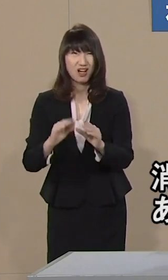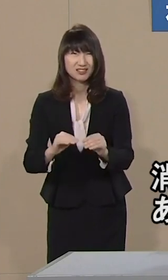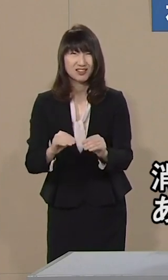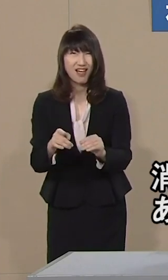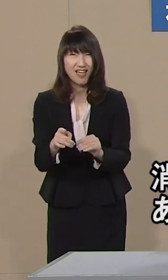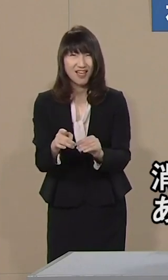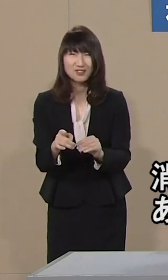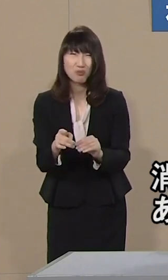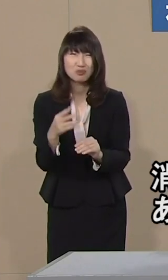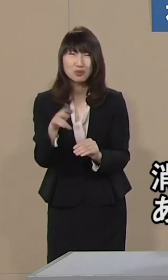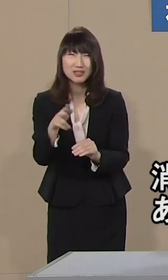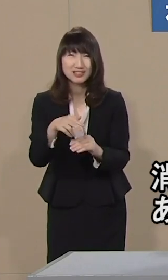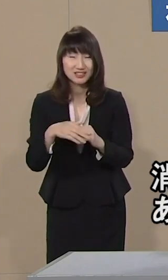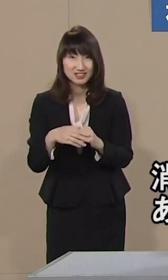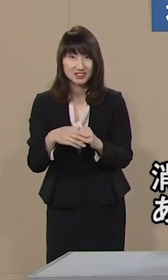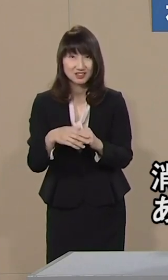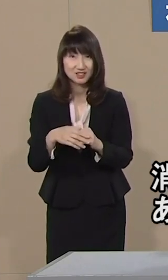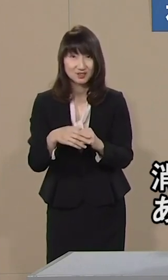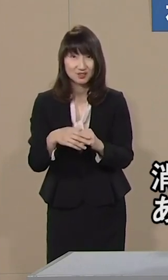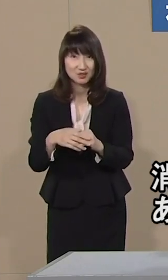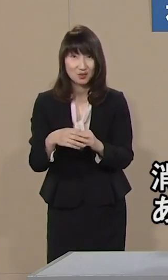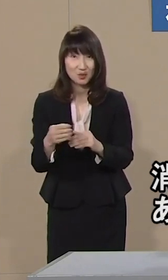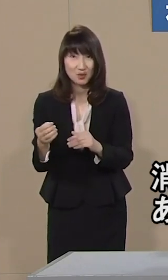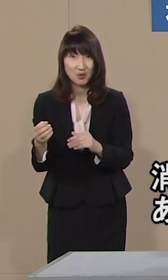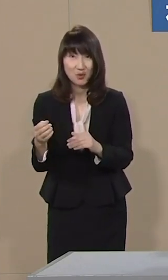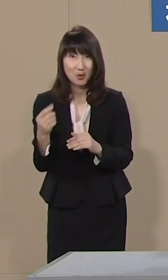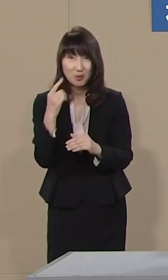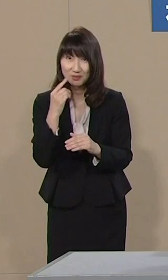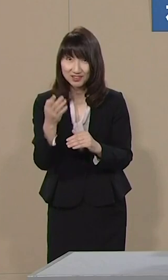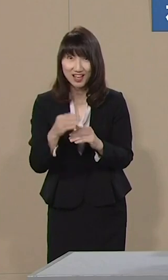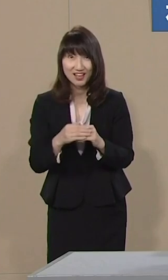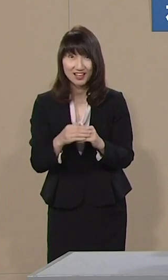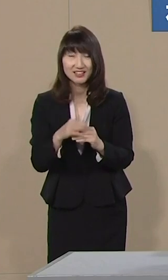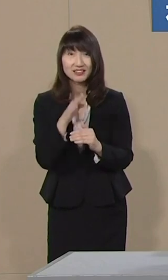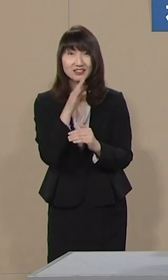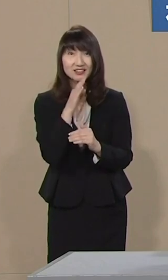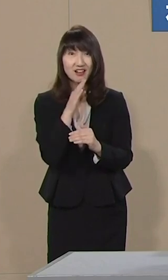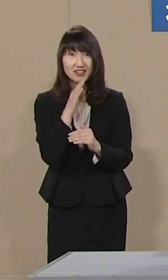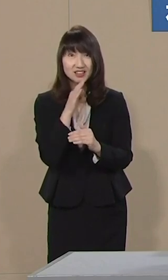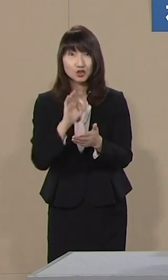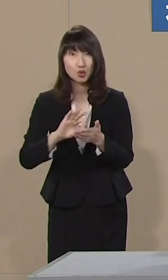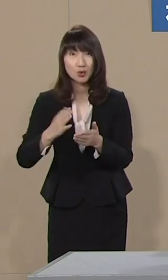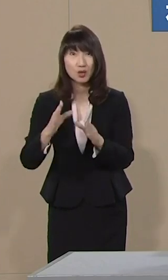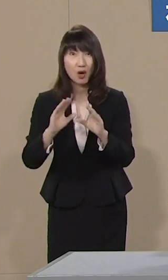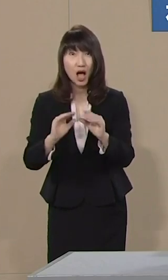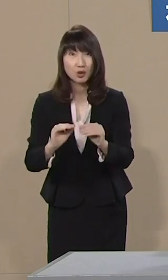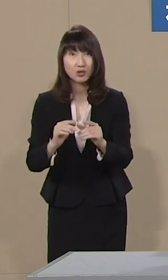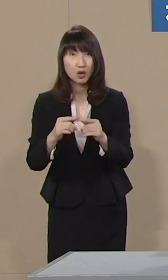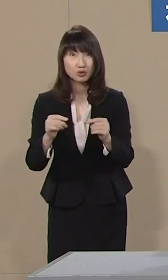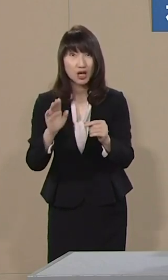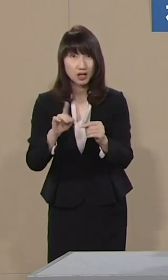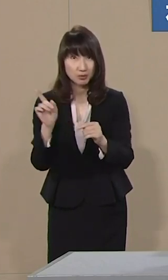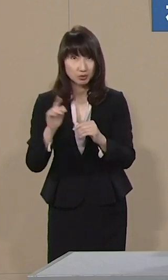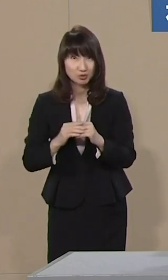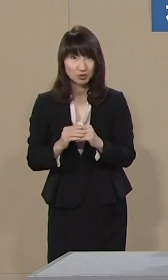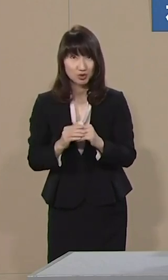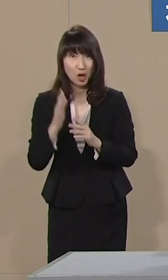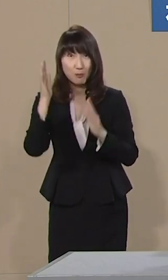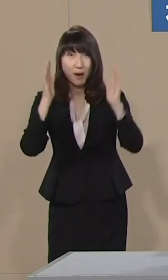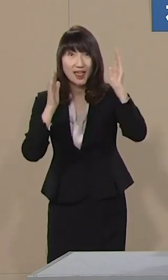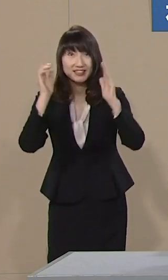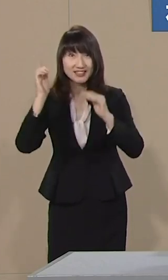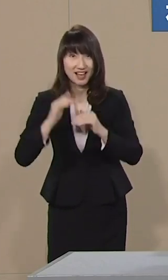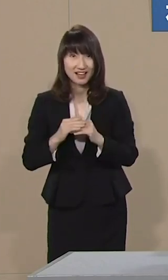廃止そんなの無理だよあなたはそう考えましたか実際に消費税を廃止した国ありますよ